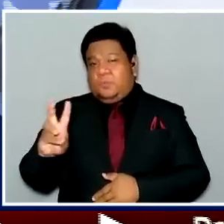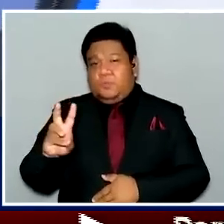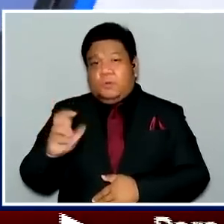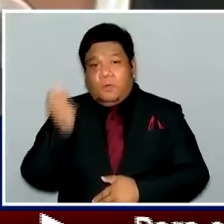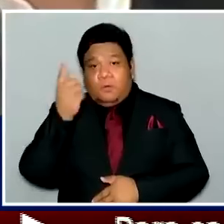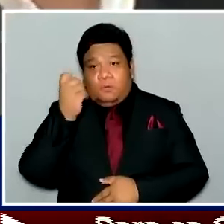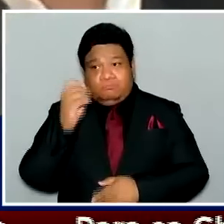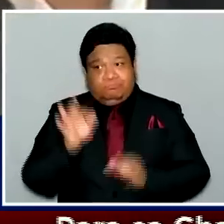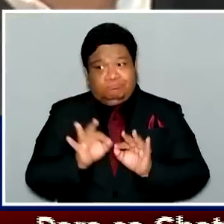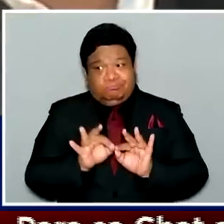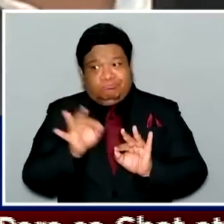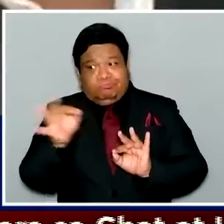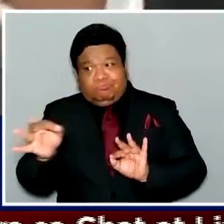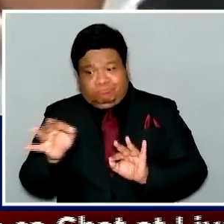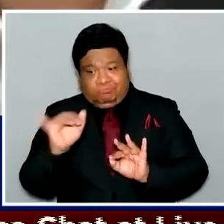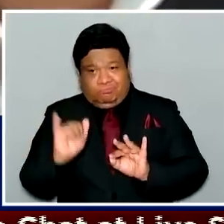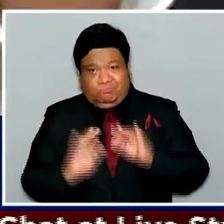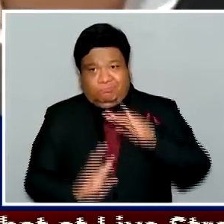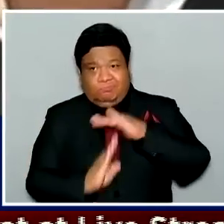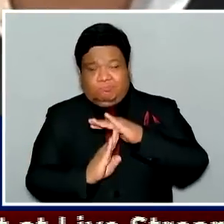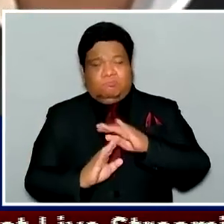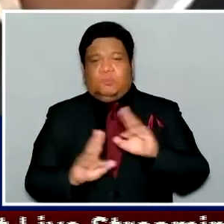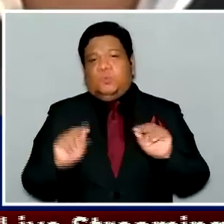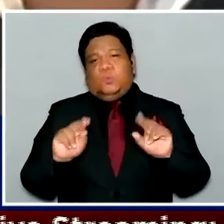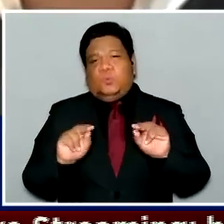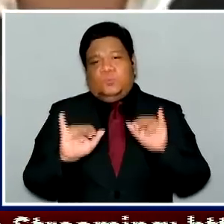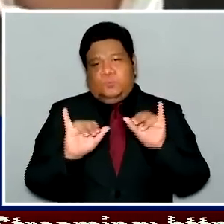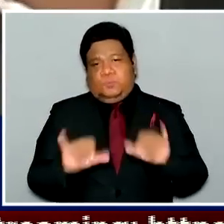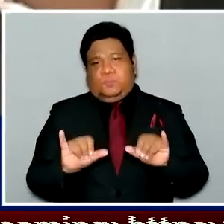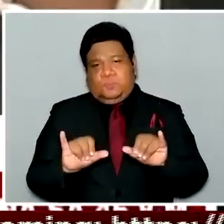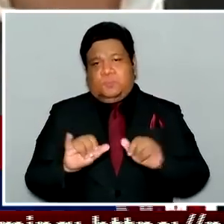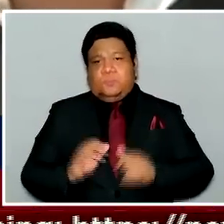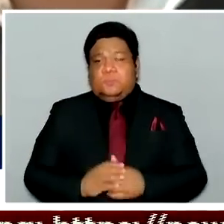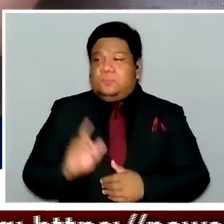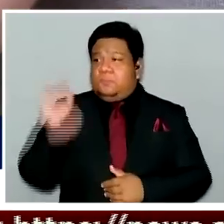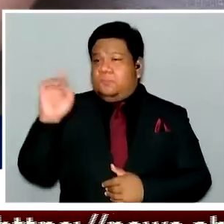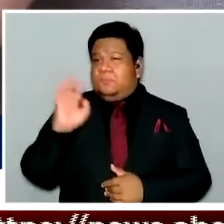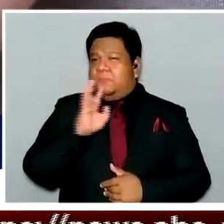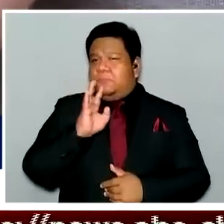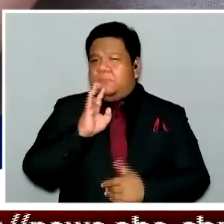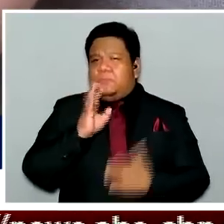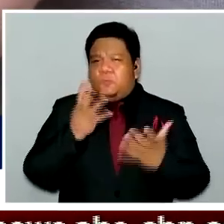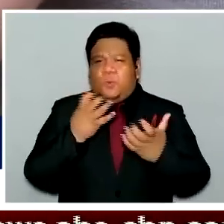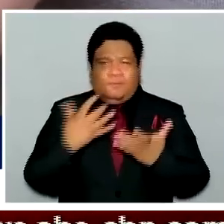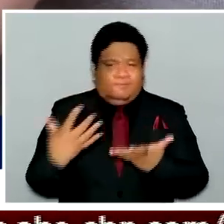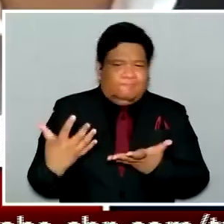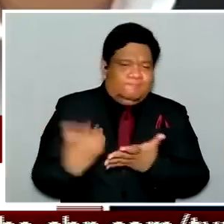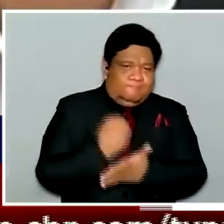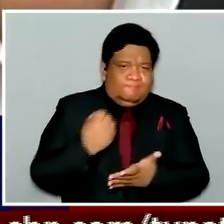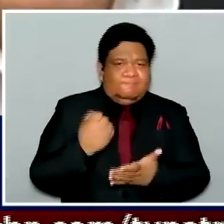DICT. Gusto po naming i-maximize muna yung nalalabing araw bago po yung